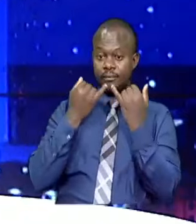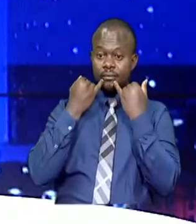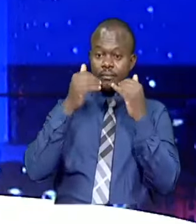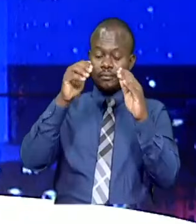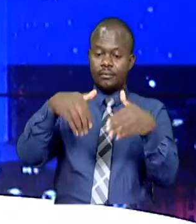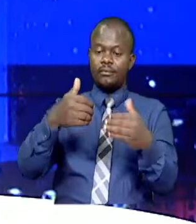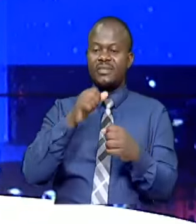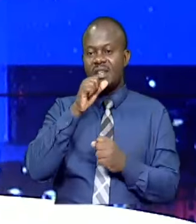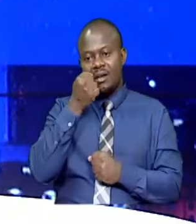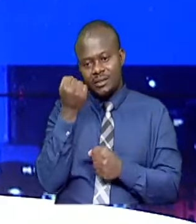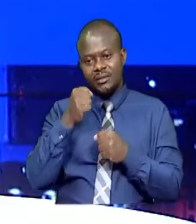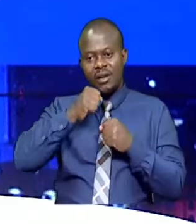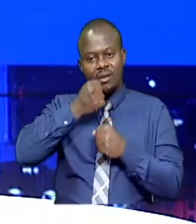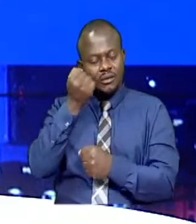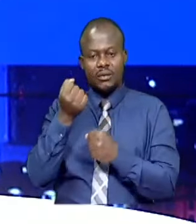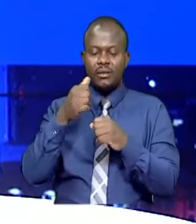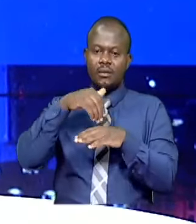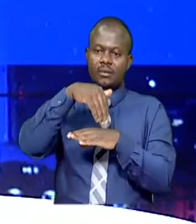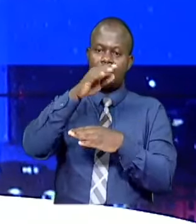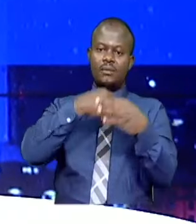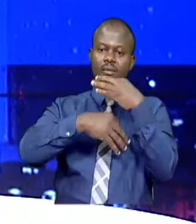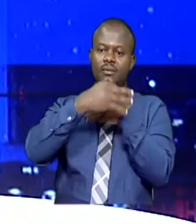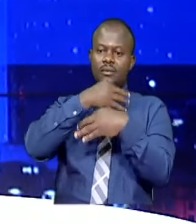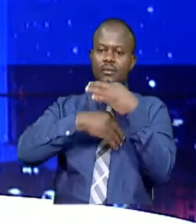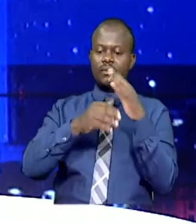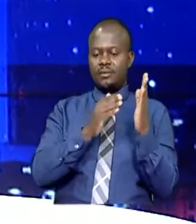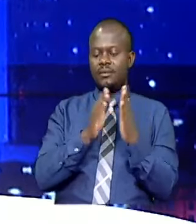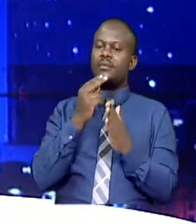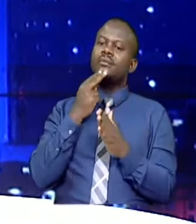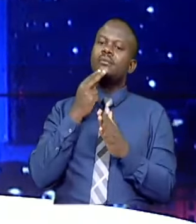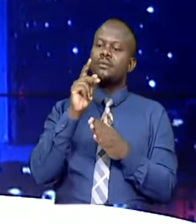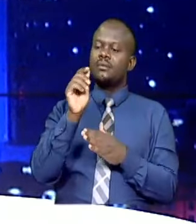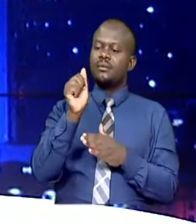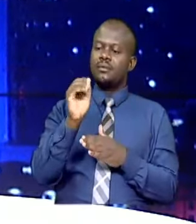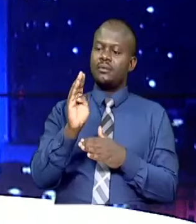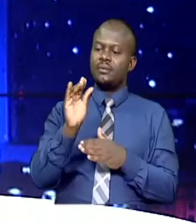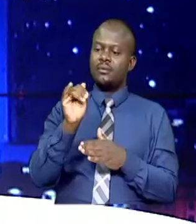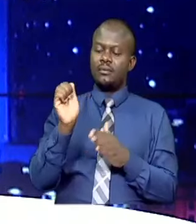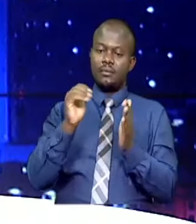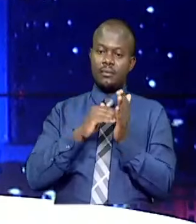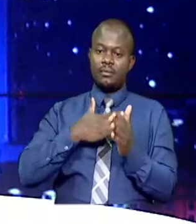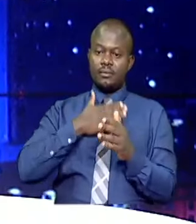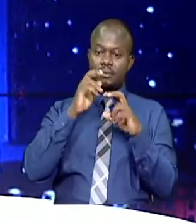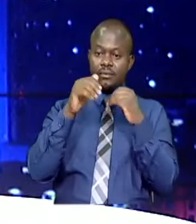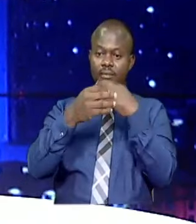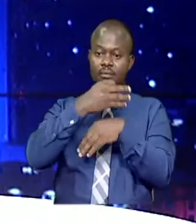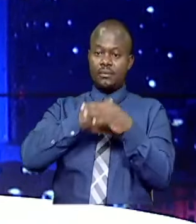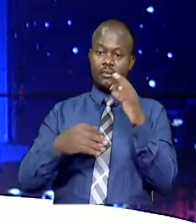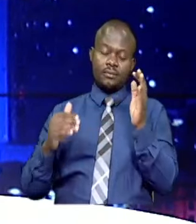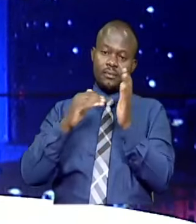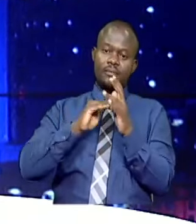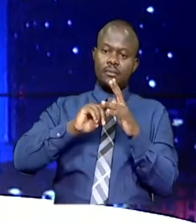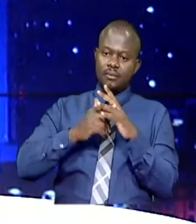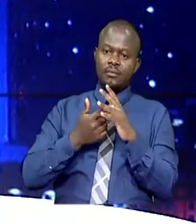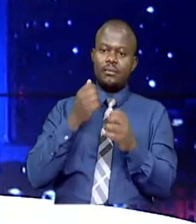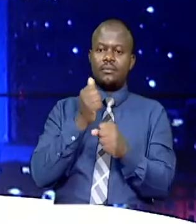Abahinga ibisheke bakabigemura ku ruganda rutunganya isukari rwa Kabuye bongeye kwishimira ko uru ruganda rwongeye gufungura